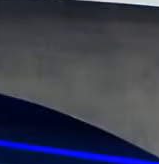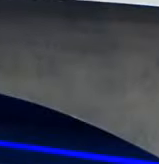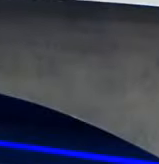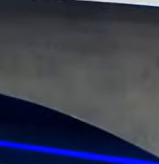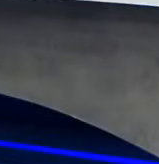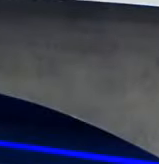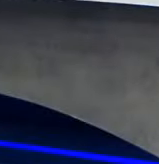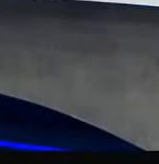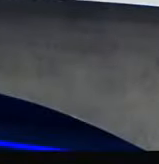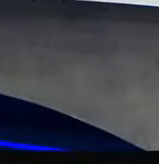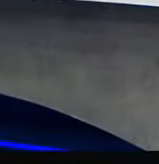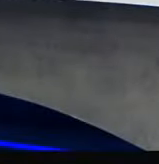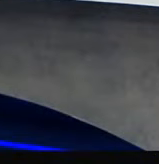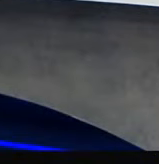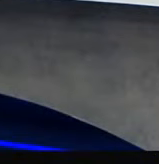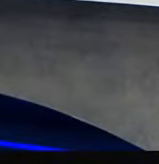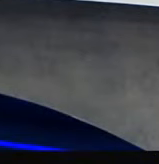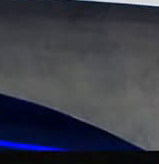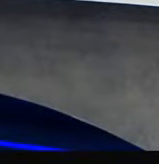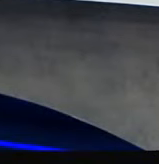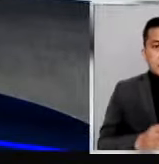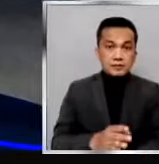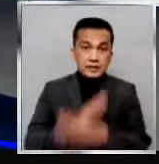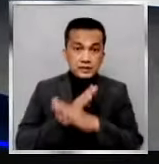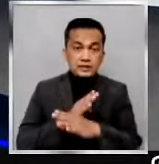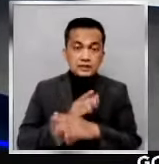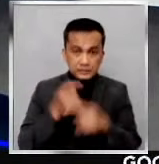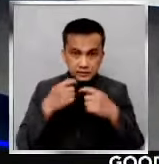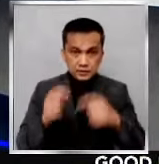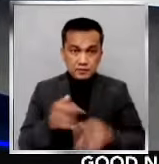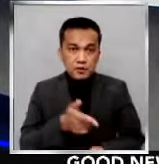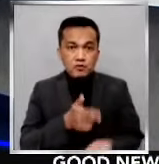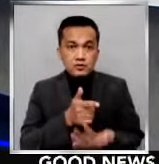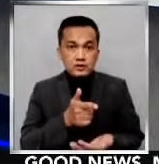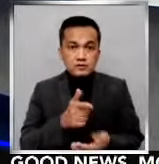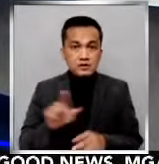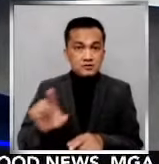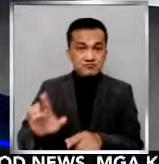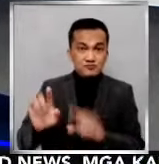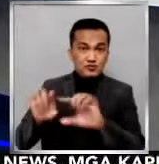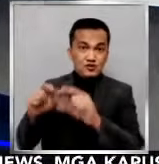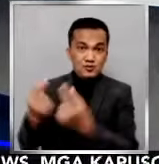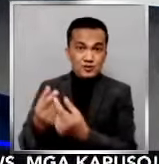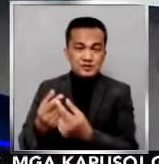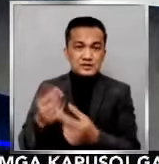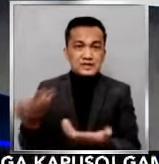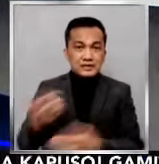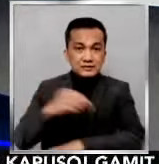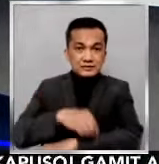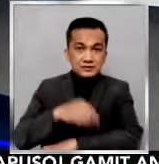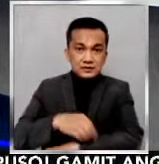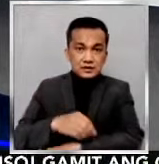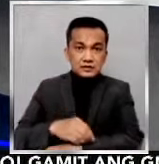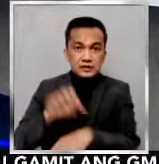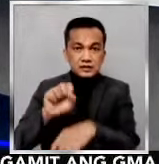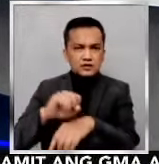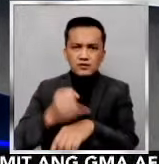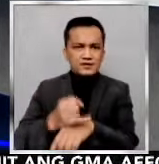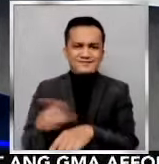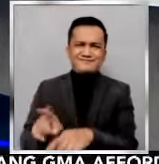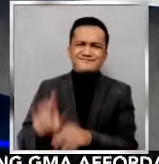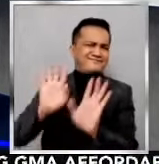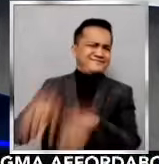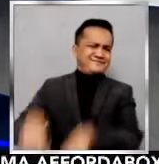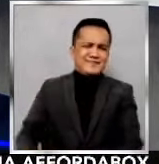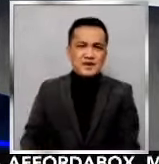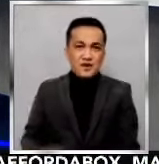Napigilan ang tangkang pang-hold up ng isang grupo sa isang convenience store sa lungsod ng San Juan. Hindi sila umubra matapos silang paputukan ng